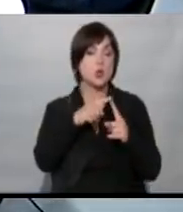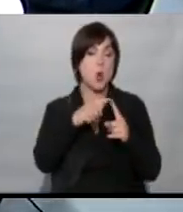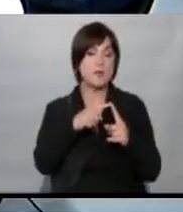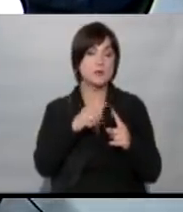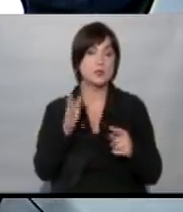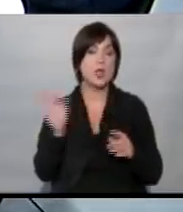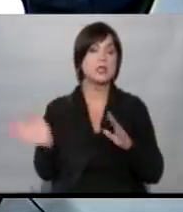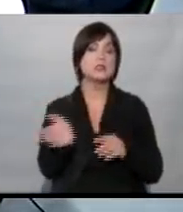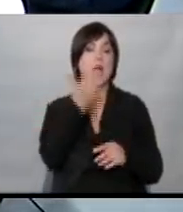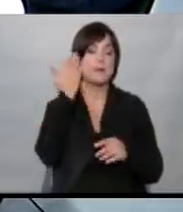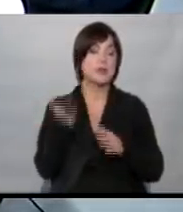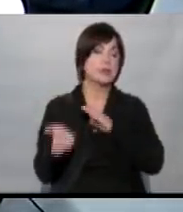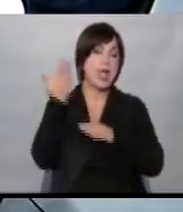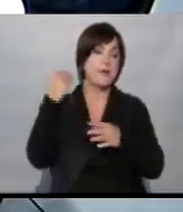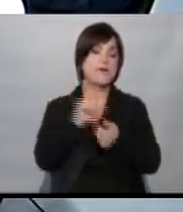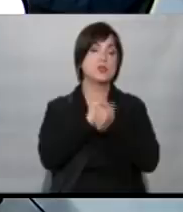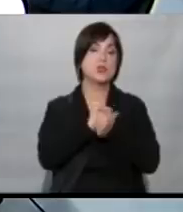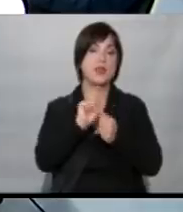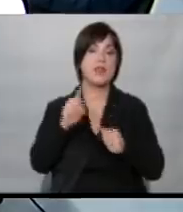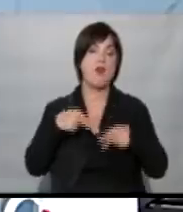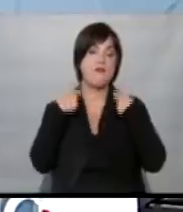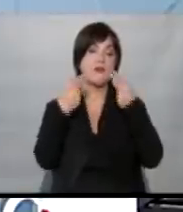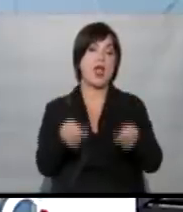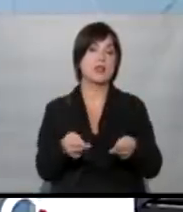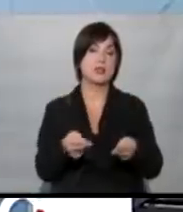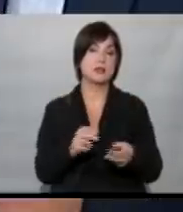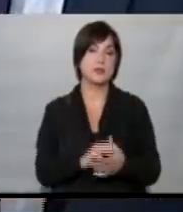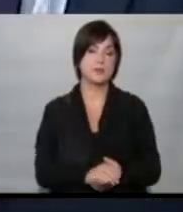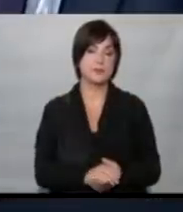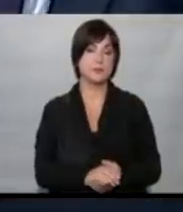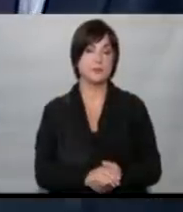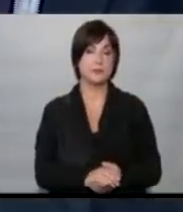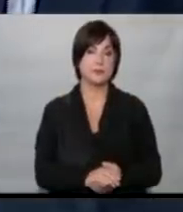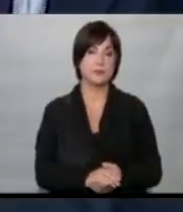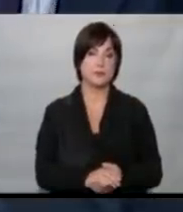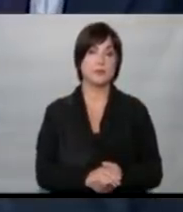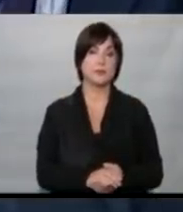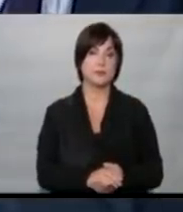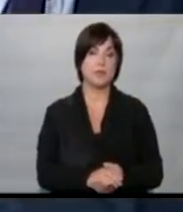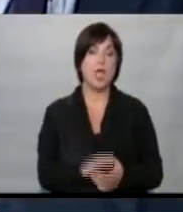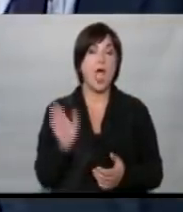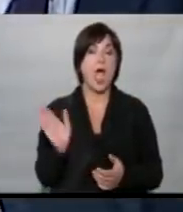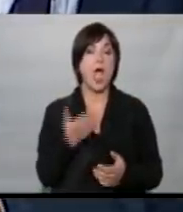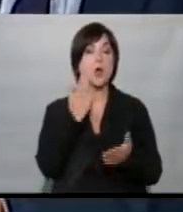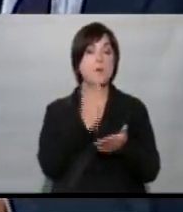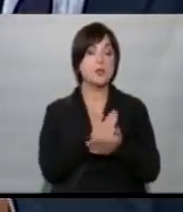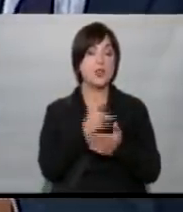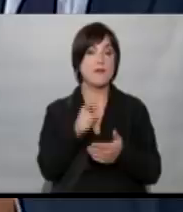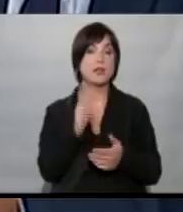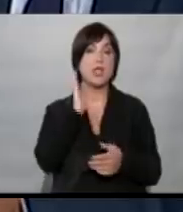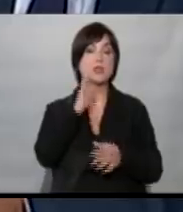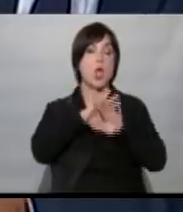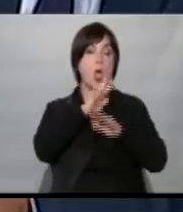Груевски е заминат во историјата. Не го враќајте назад повеќе. Не го живеам. Но само да дозволите. Заминат во историјата. Да. Ако беше така, ќе